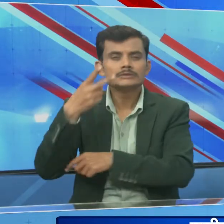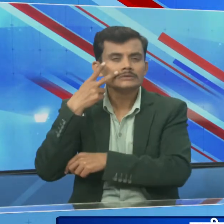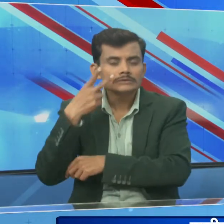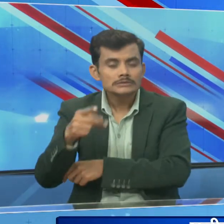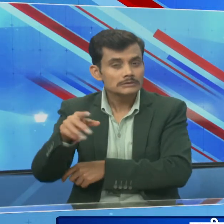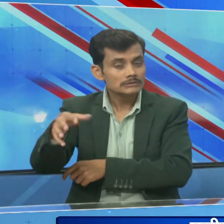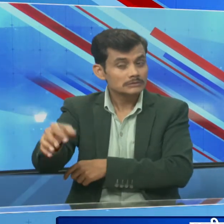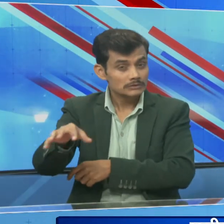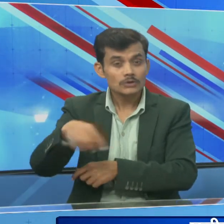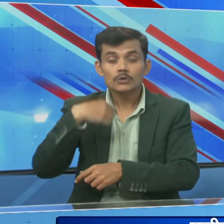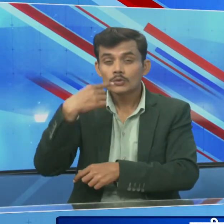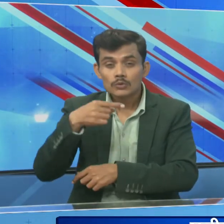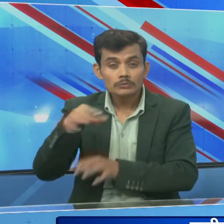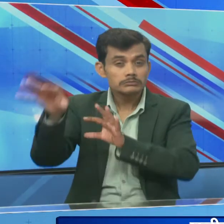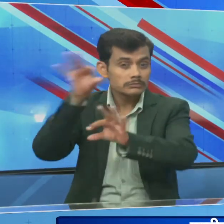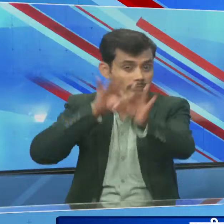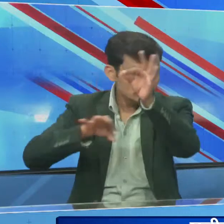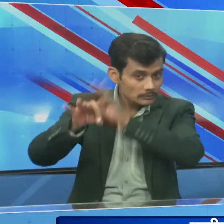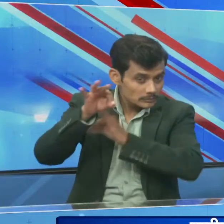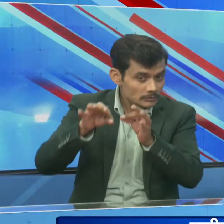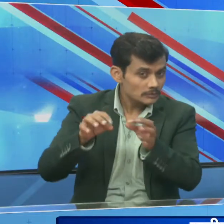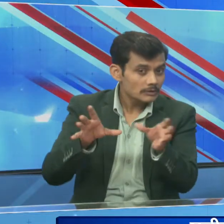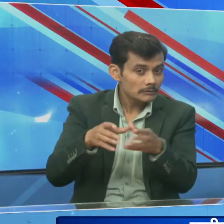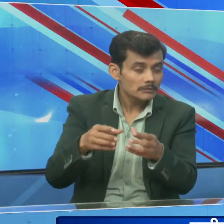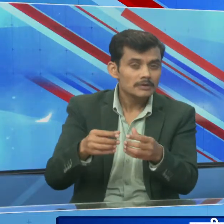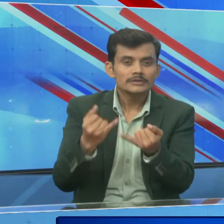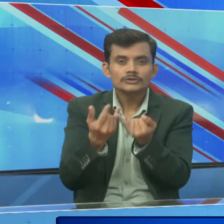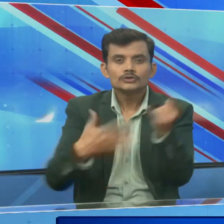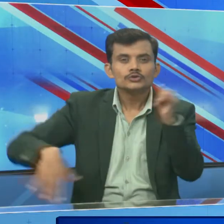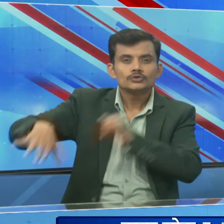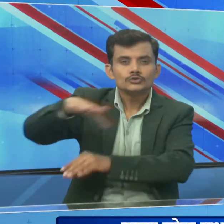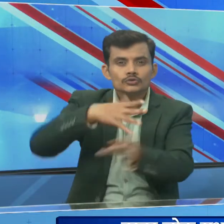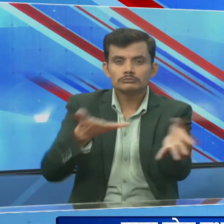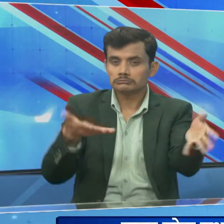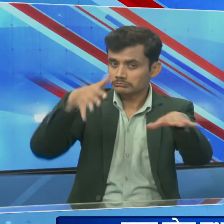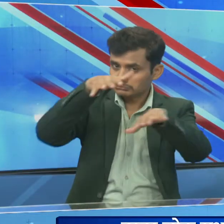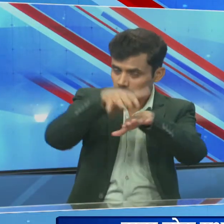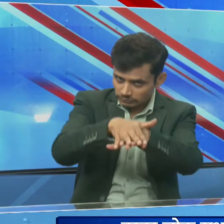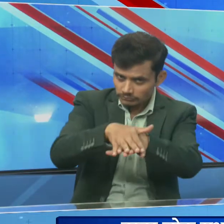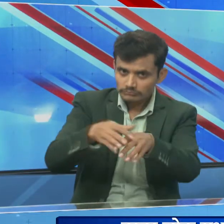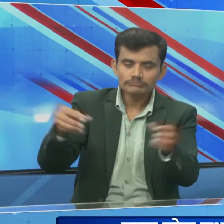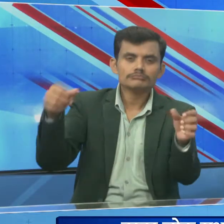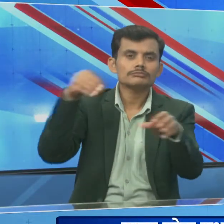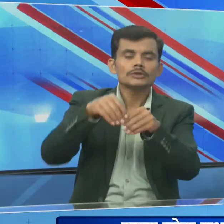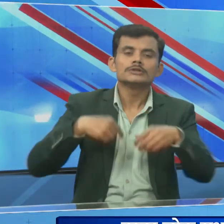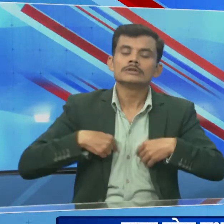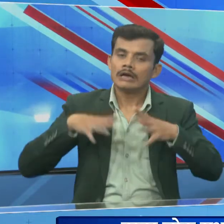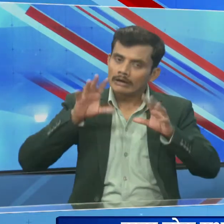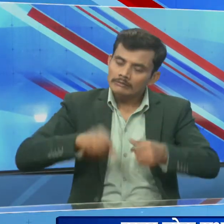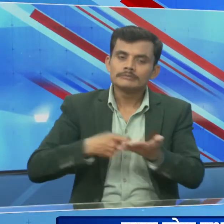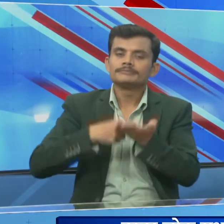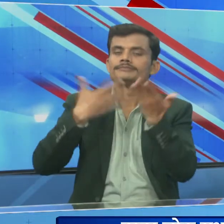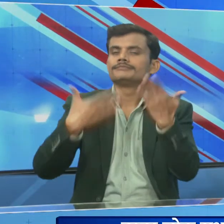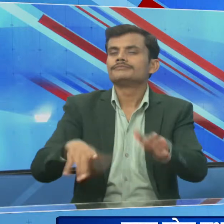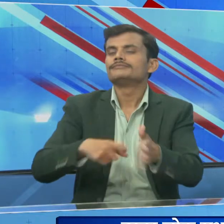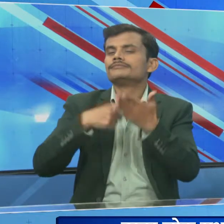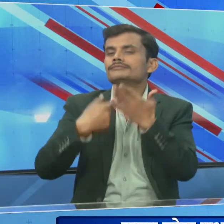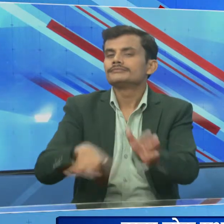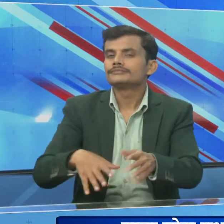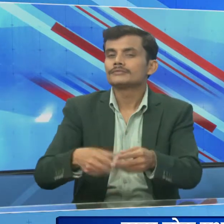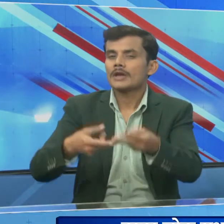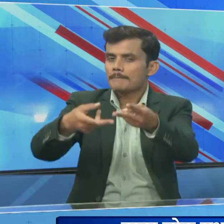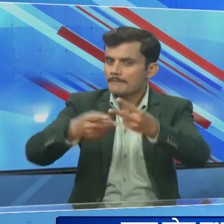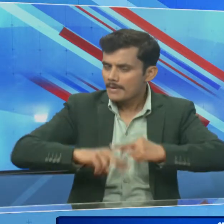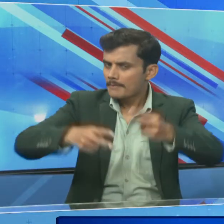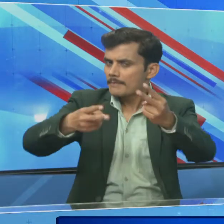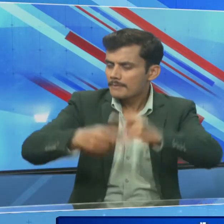पहचान लिया, उसके पश्चात हिंसा त्याग करके समाज की मुख्य धारा में शामिल होने के लिए उद्देश्य से आत्मसमर्पण भी किया। इस प्रकार माओवादियों का भी काफी बैकफुट